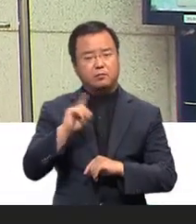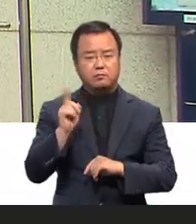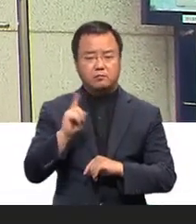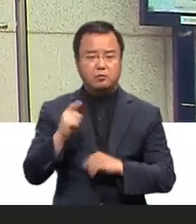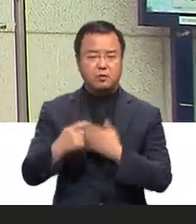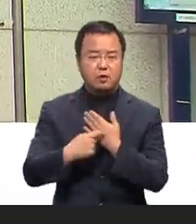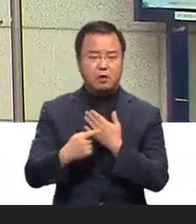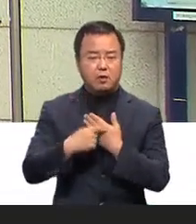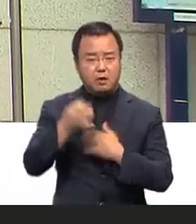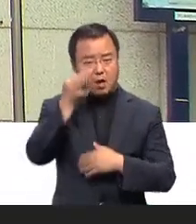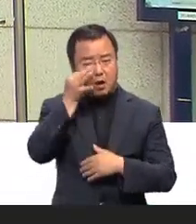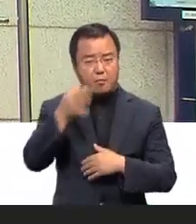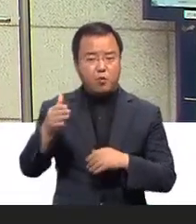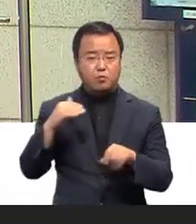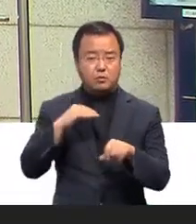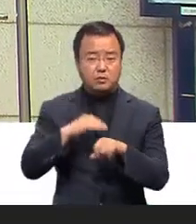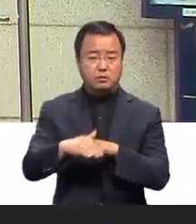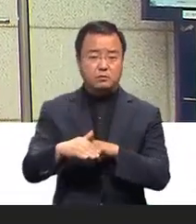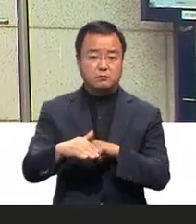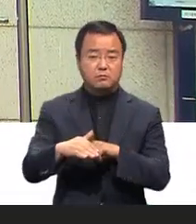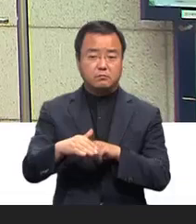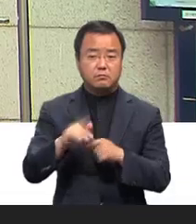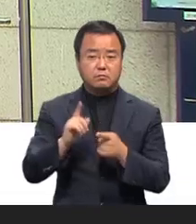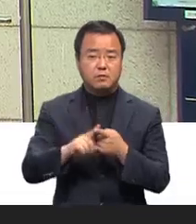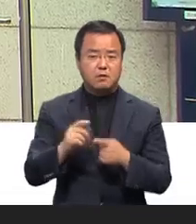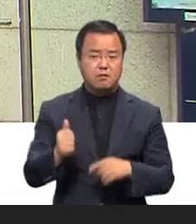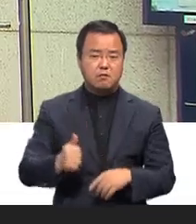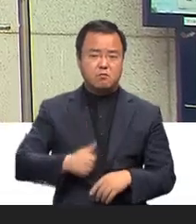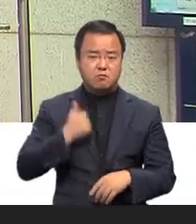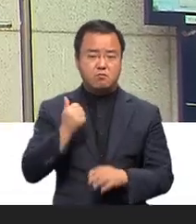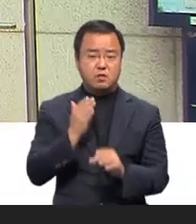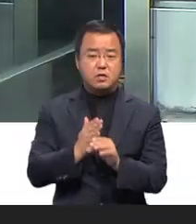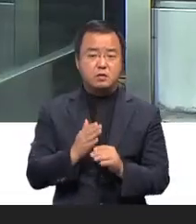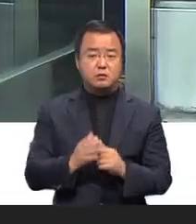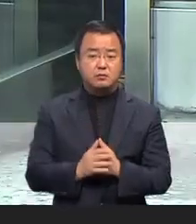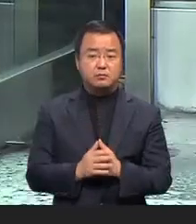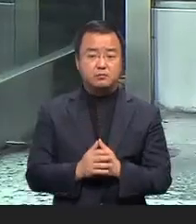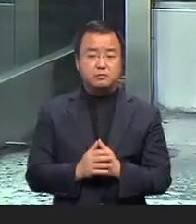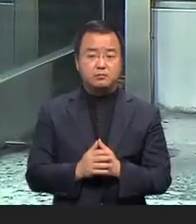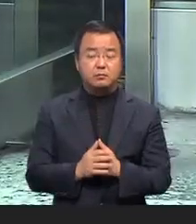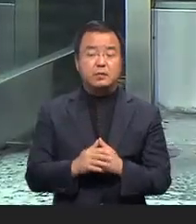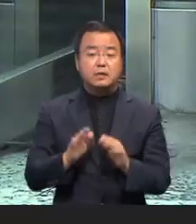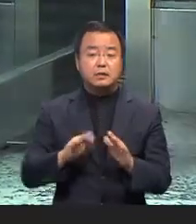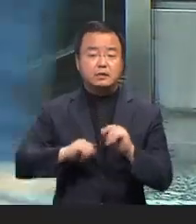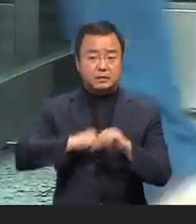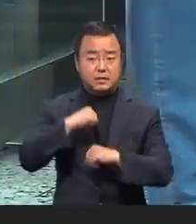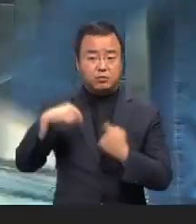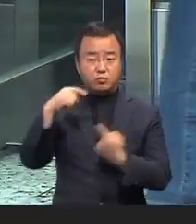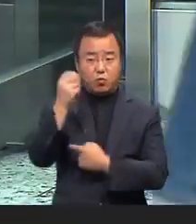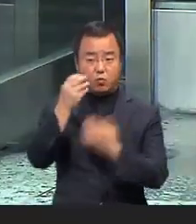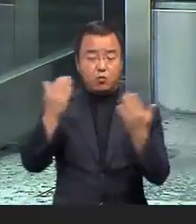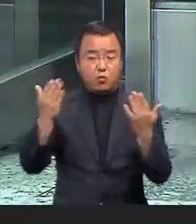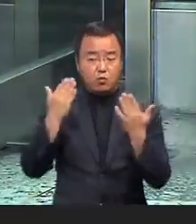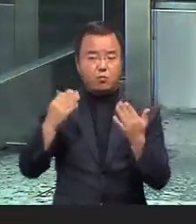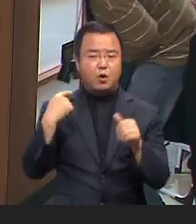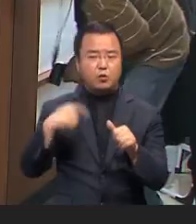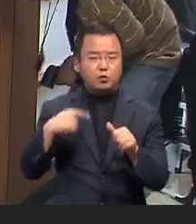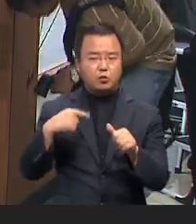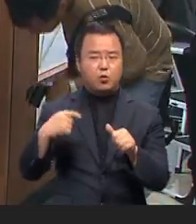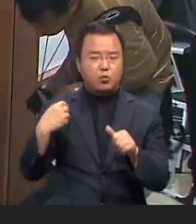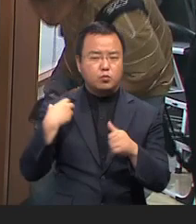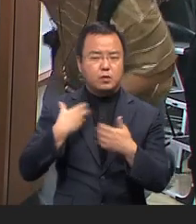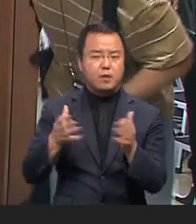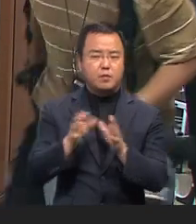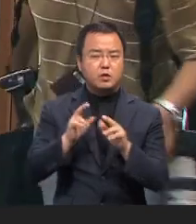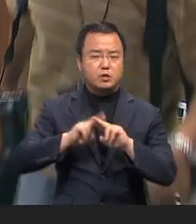같아서 아주 울분을 토하고 싶습니다. 자사고들은 교육당국이 취소 유예는 없다고